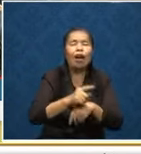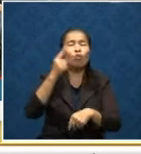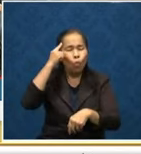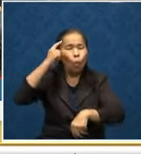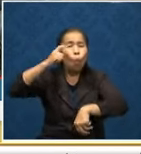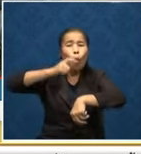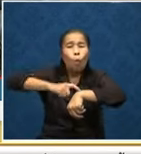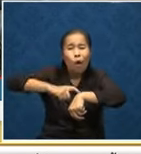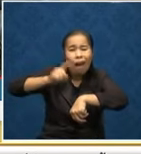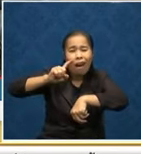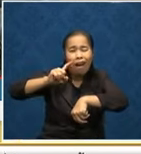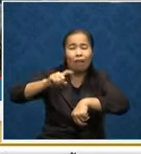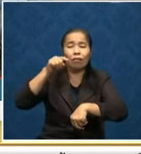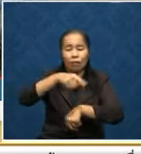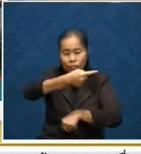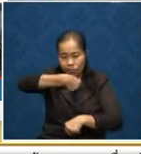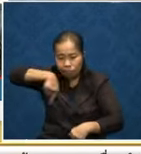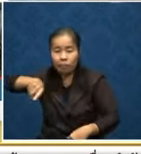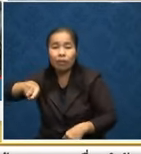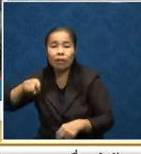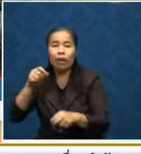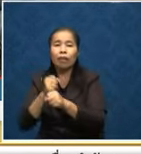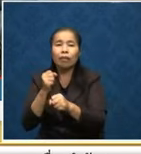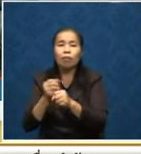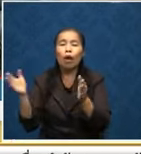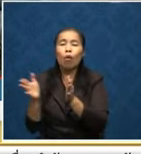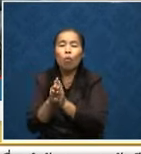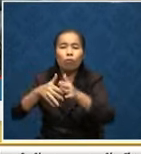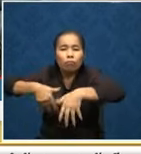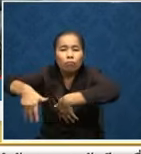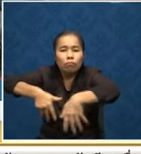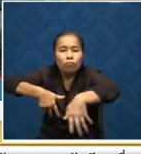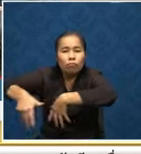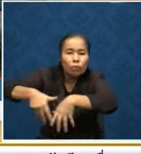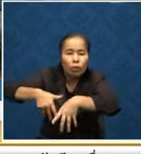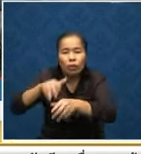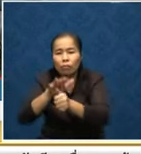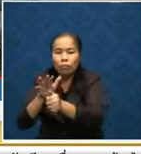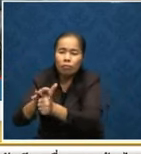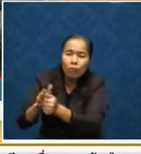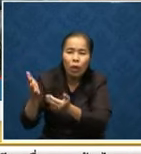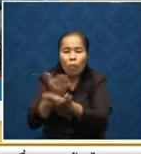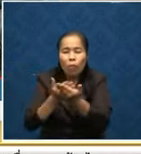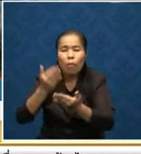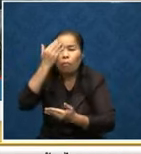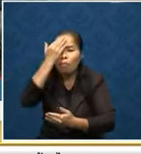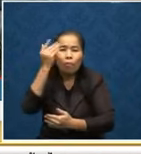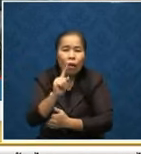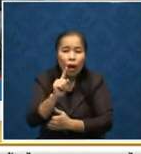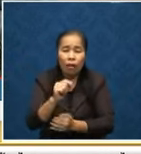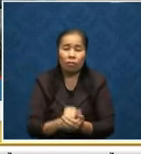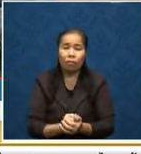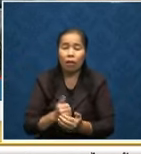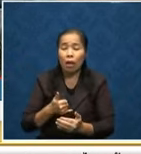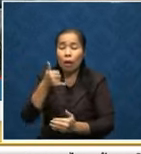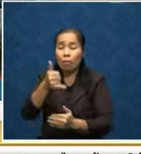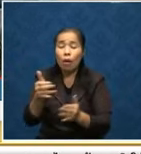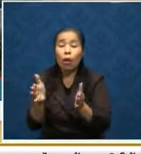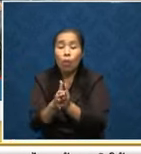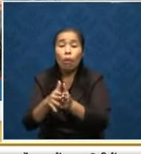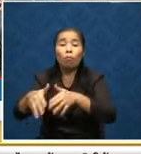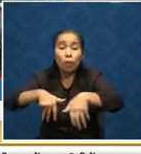นึ่งกลับไปเพื่อไปร่วมงานประเพณีกับพี่น้องประชาชนเพื่ออะไรครับในเมื่อเราไปร่วมงานกับพี่น้องประชา